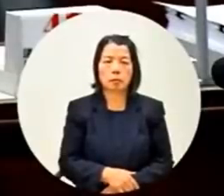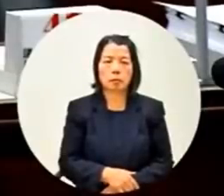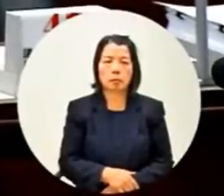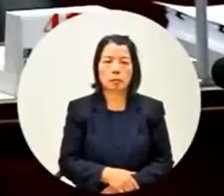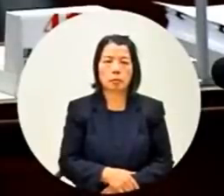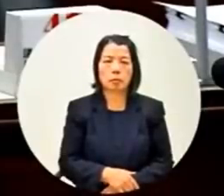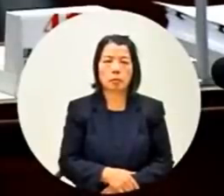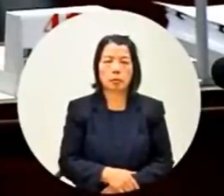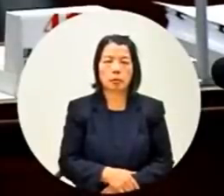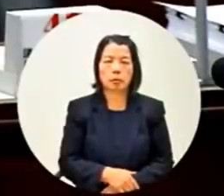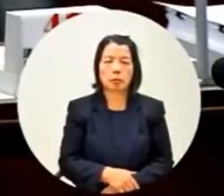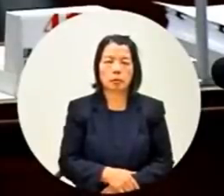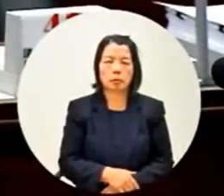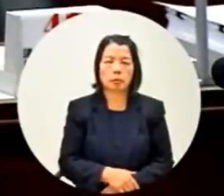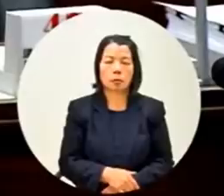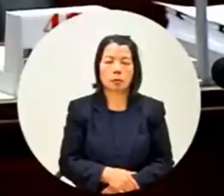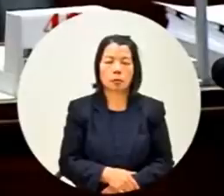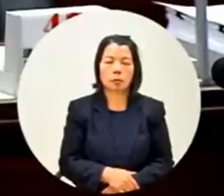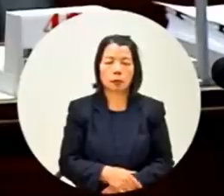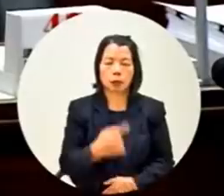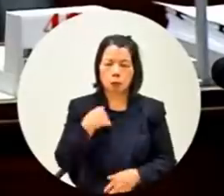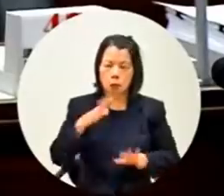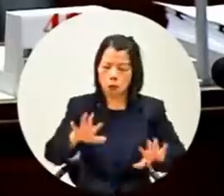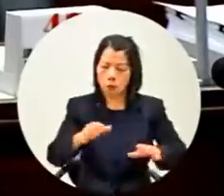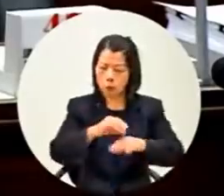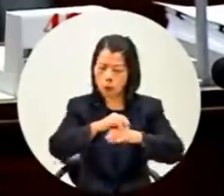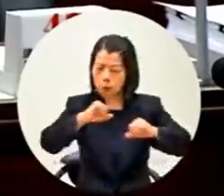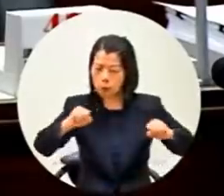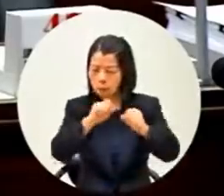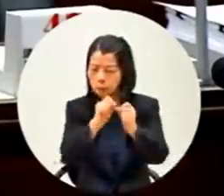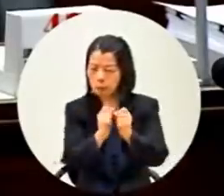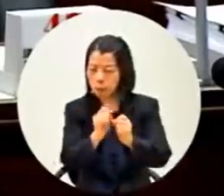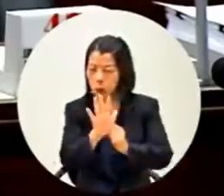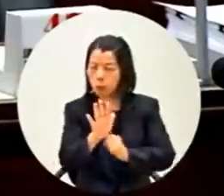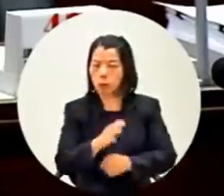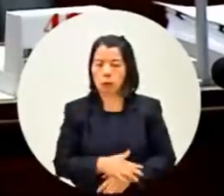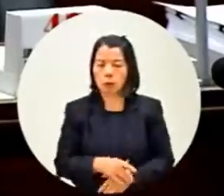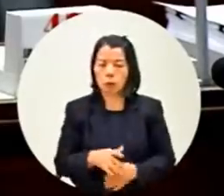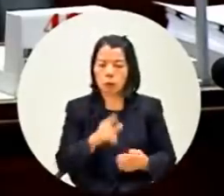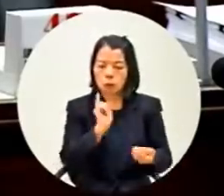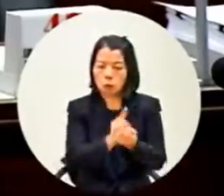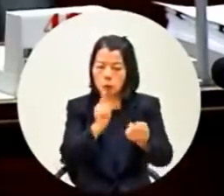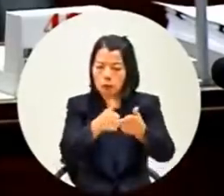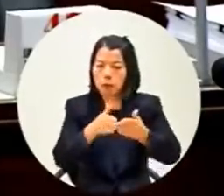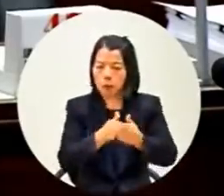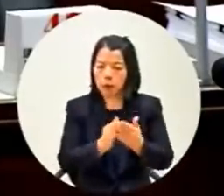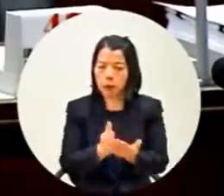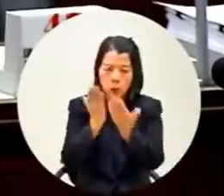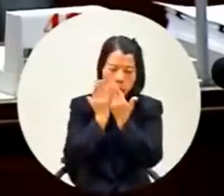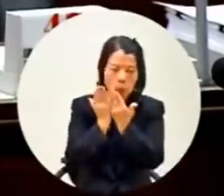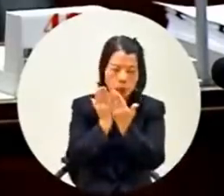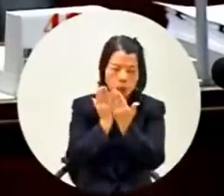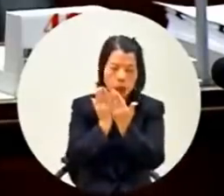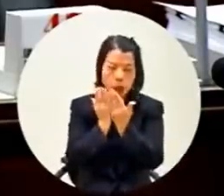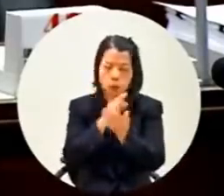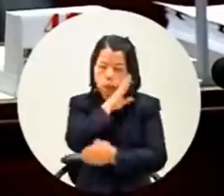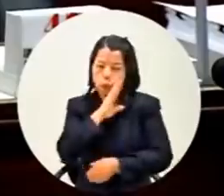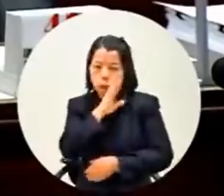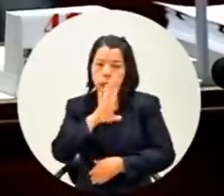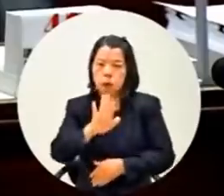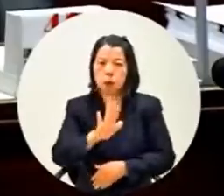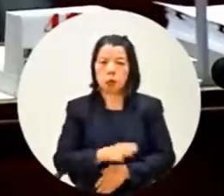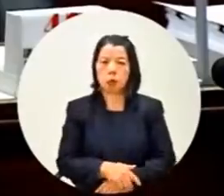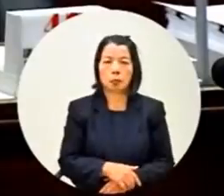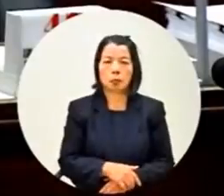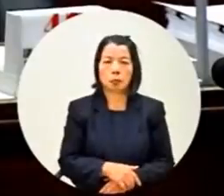本席觉得里面大有文章啊，合理的怀疑他绝对有内幕，而且啊，内幕重